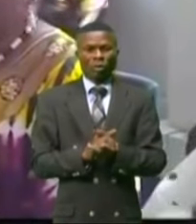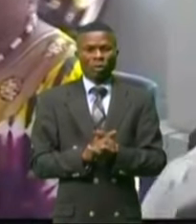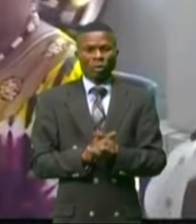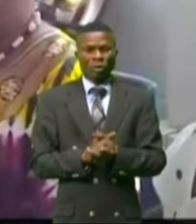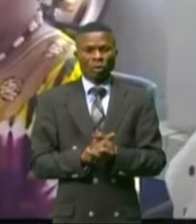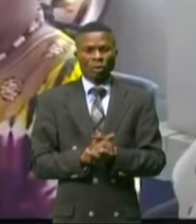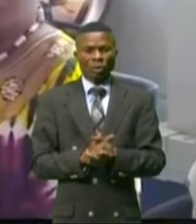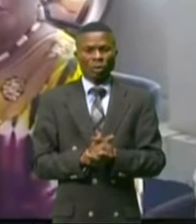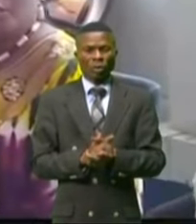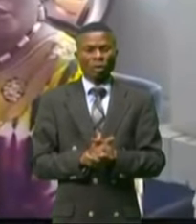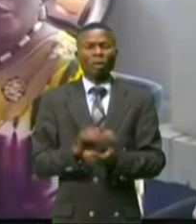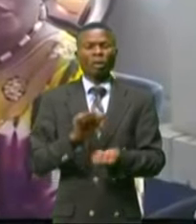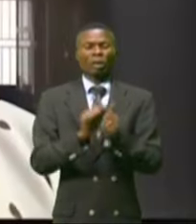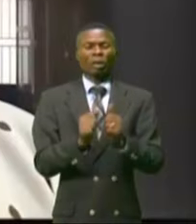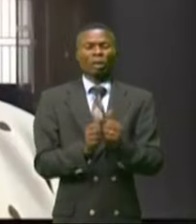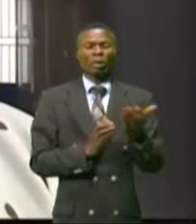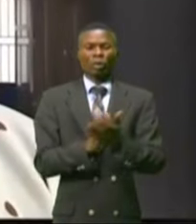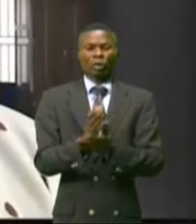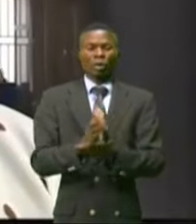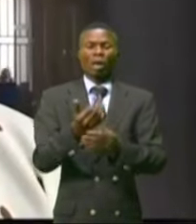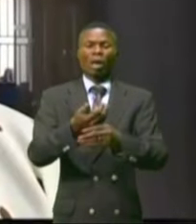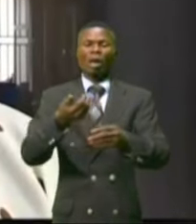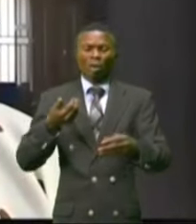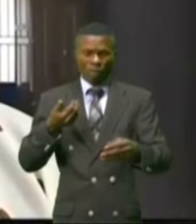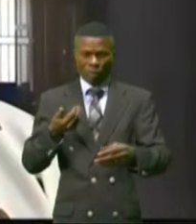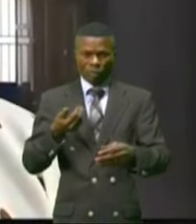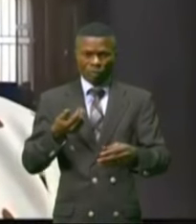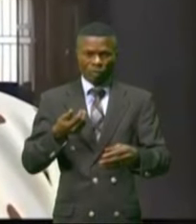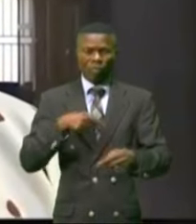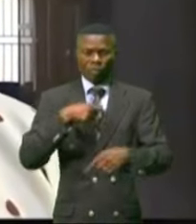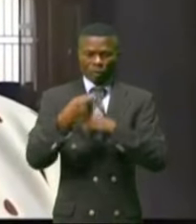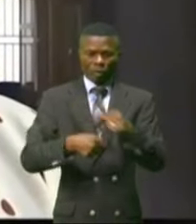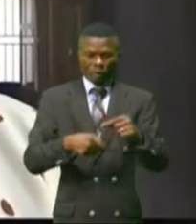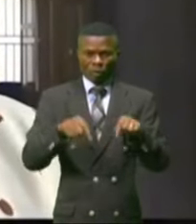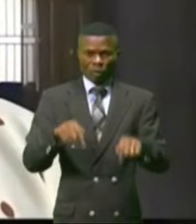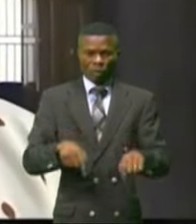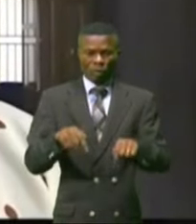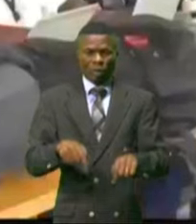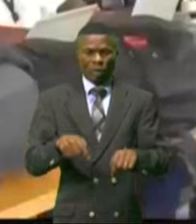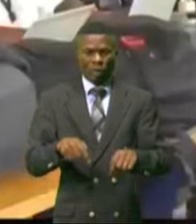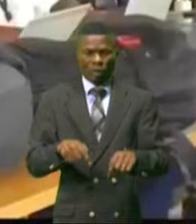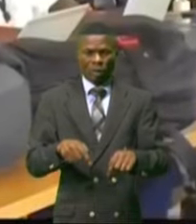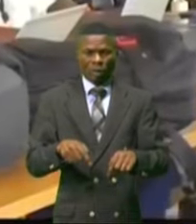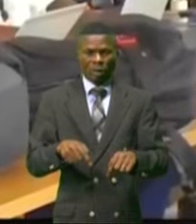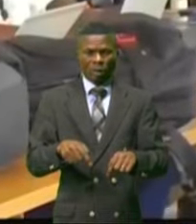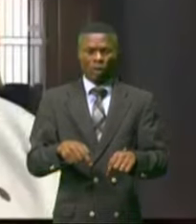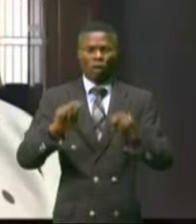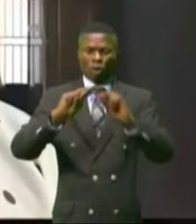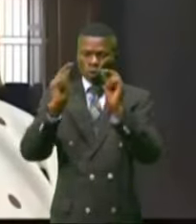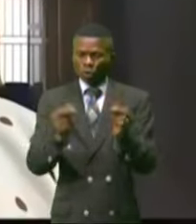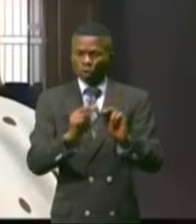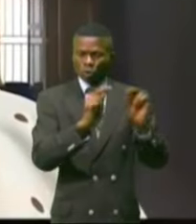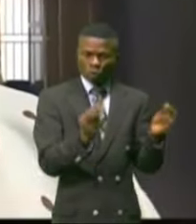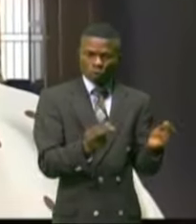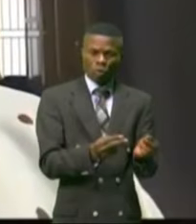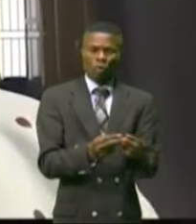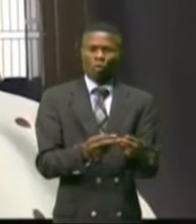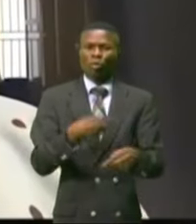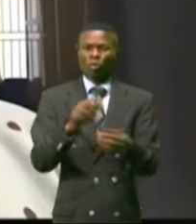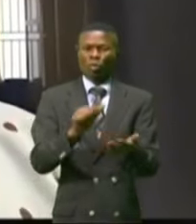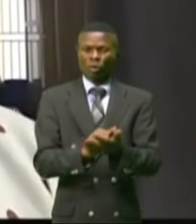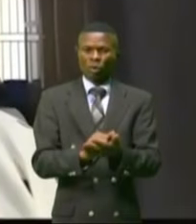Ce serait mieux avant que l'ARCSU qui accrédite les structures passe,